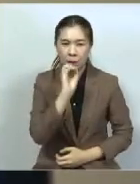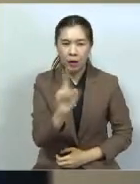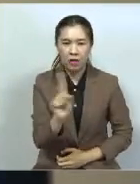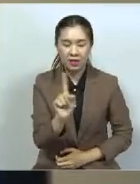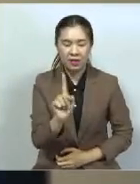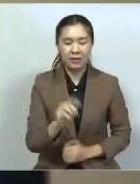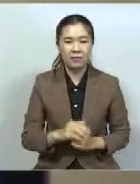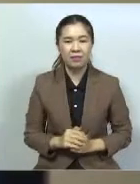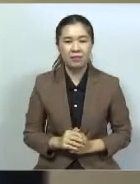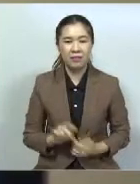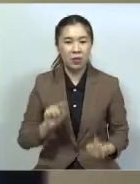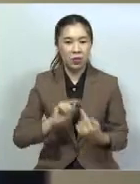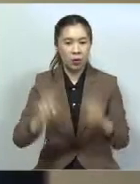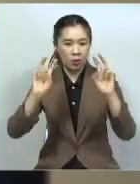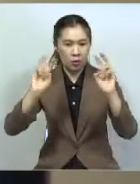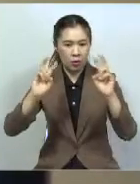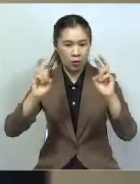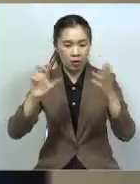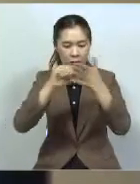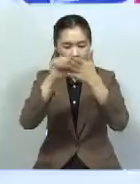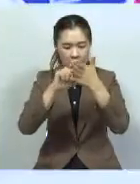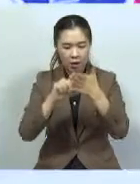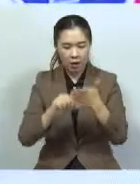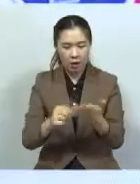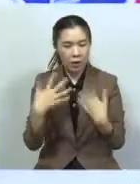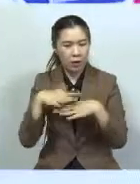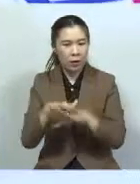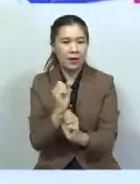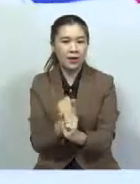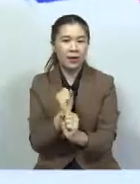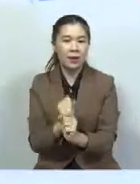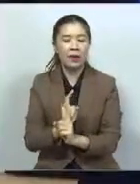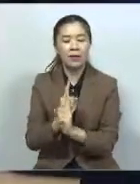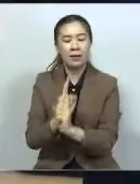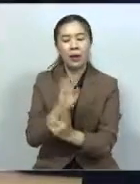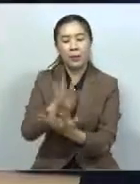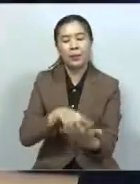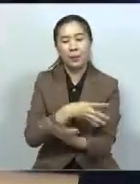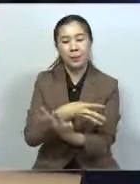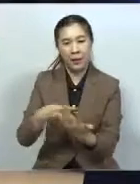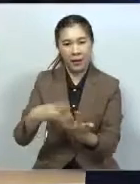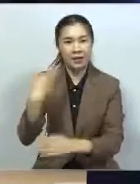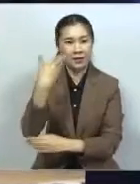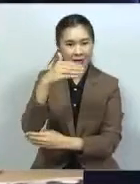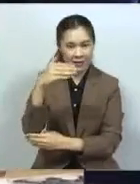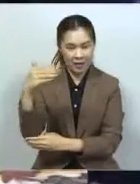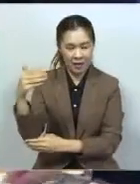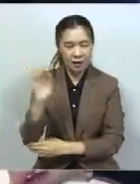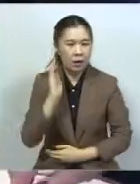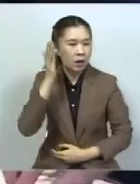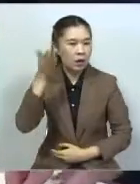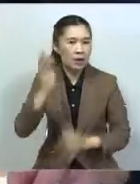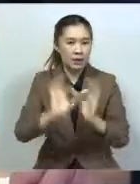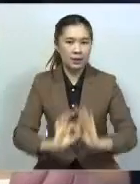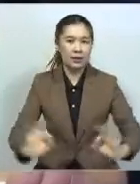ที่ประชุมนะคะถึงเรื่องของการบูรณาการการทำงานตามแผนยุทธศาสตร์ชาติโดยหลังจากนี้เนี่ยสิ่งที่ส